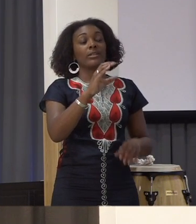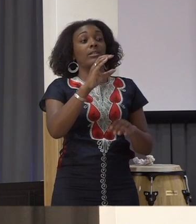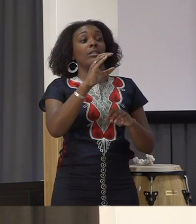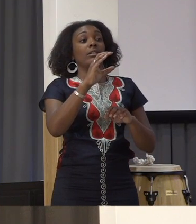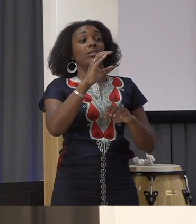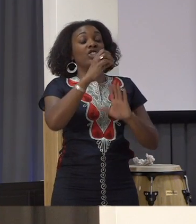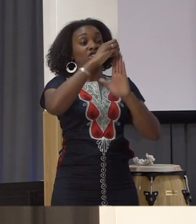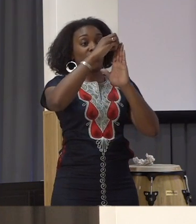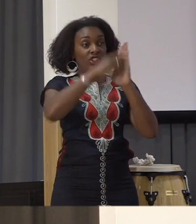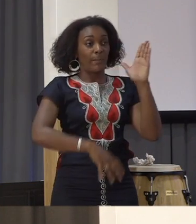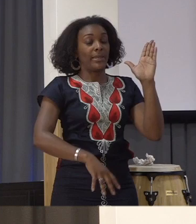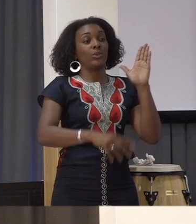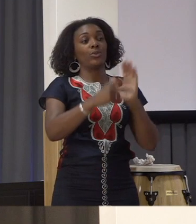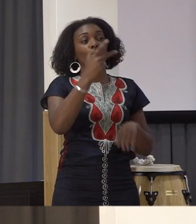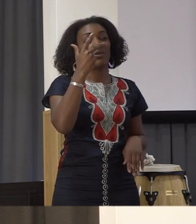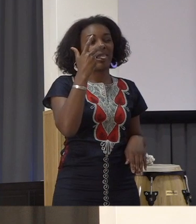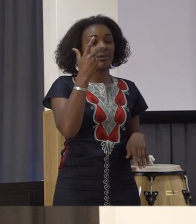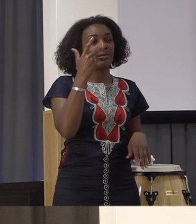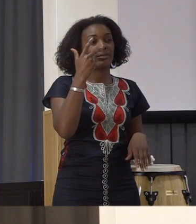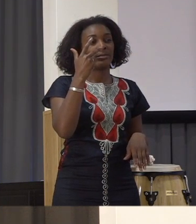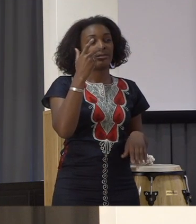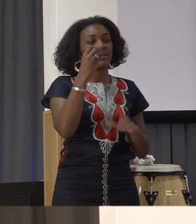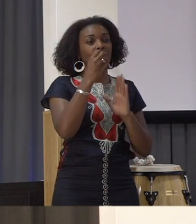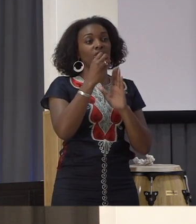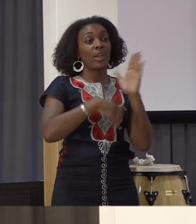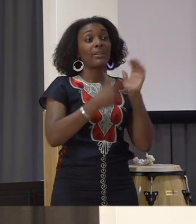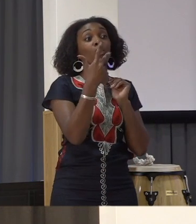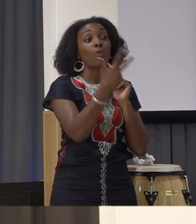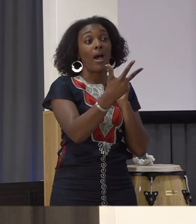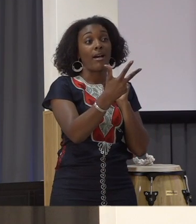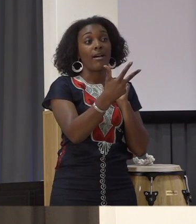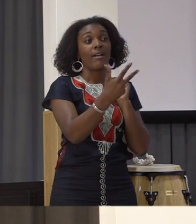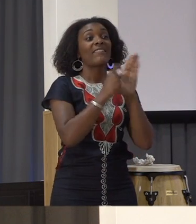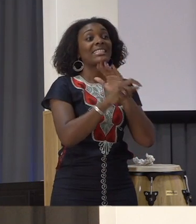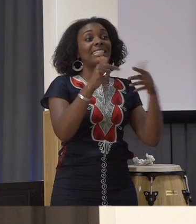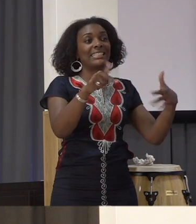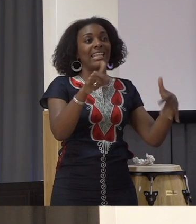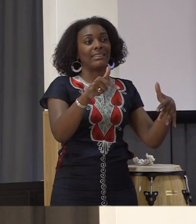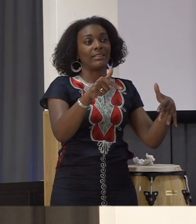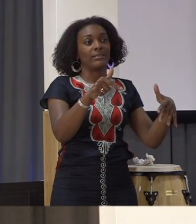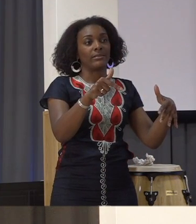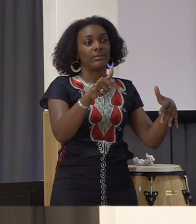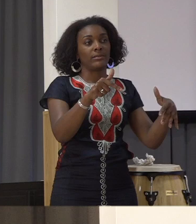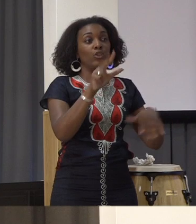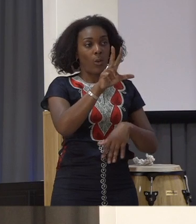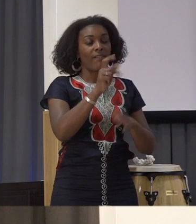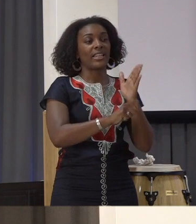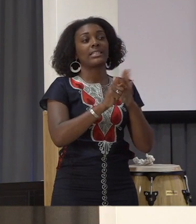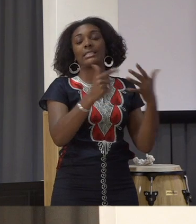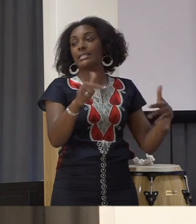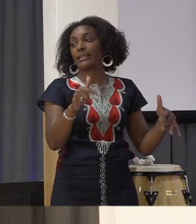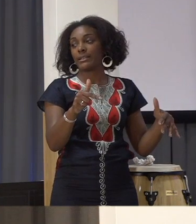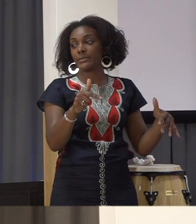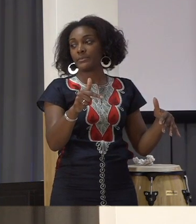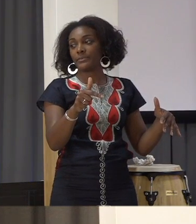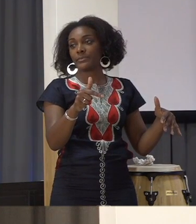3, versets 17 à 18. C'est un verset qui est vraiment troublant. Il nous est dit ceci, écoutez bien,